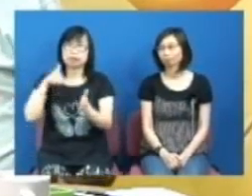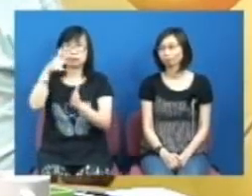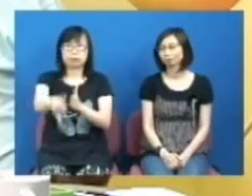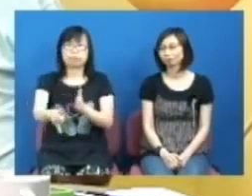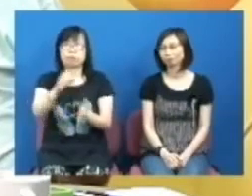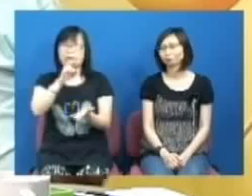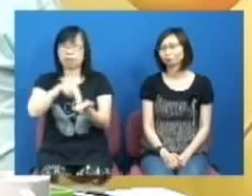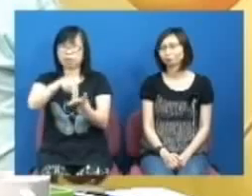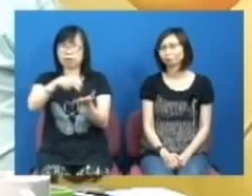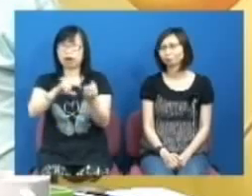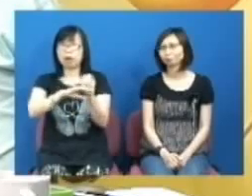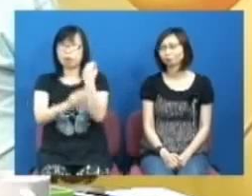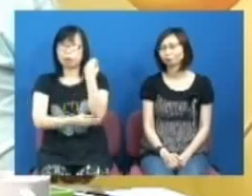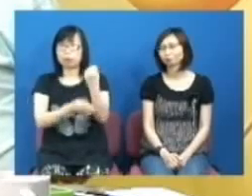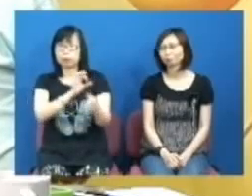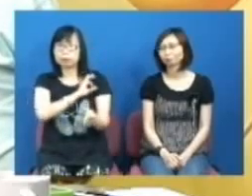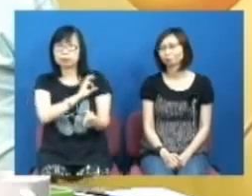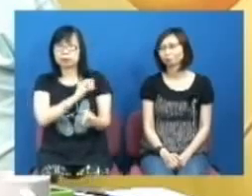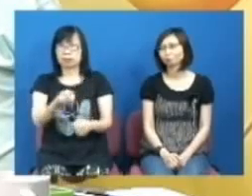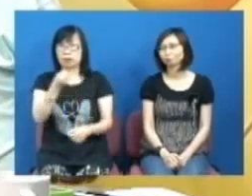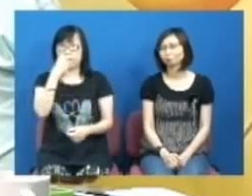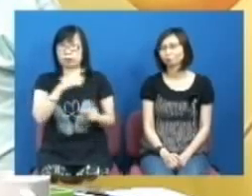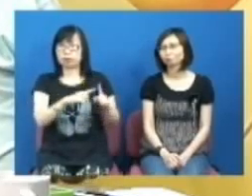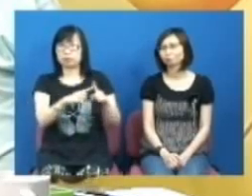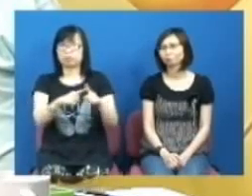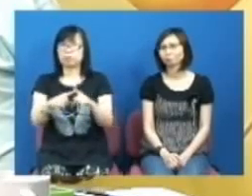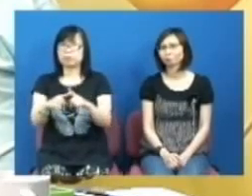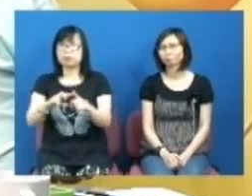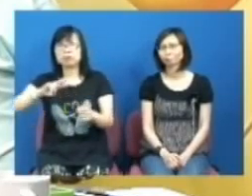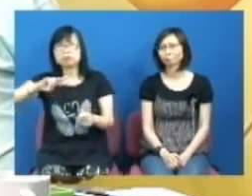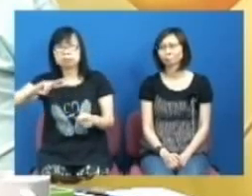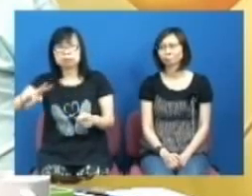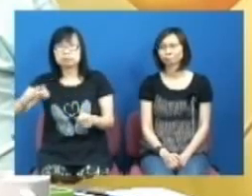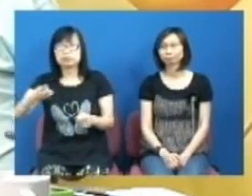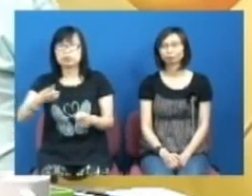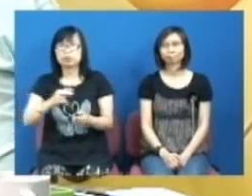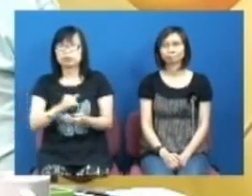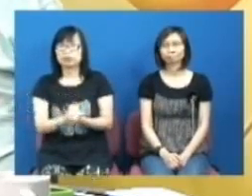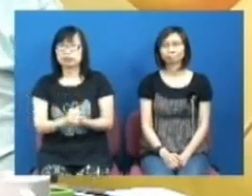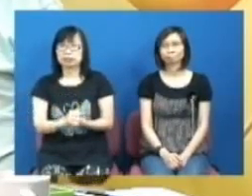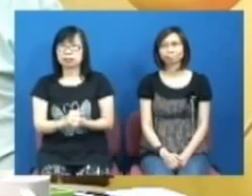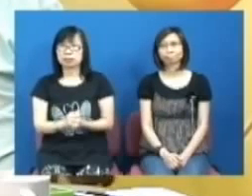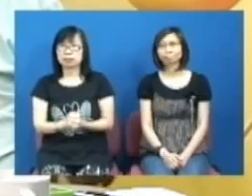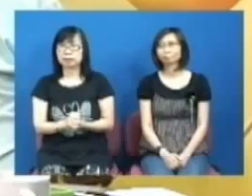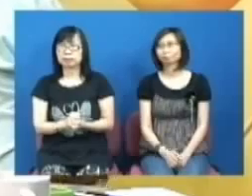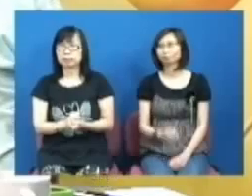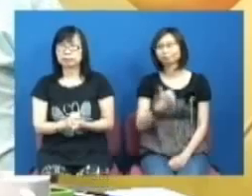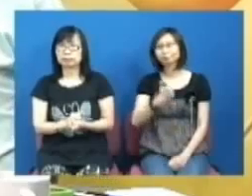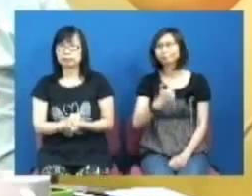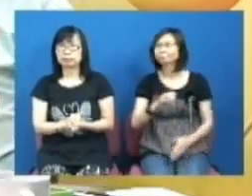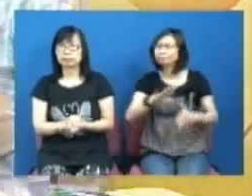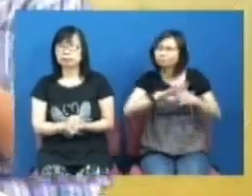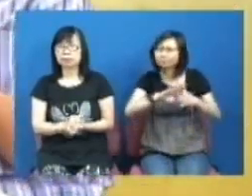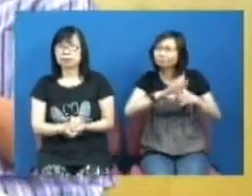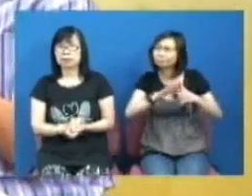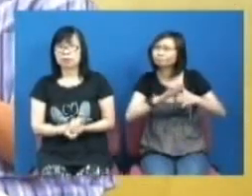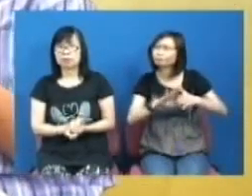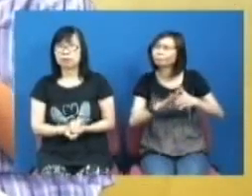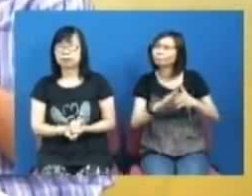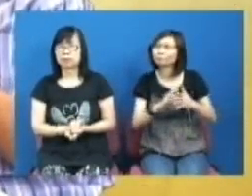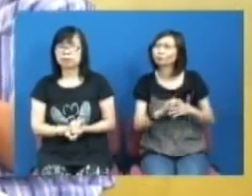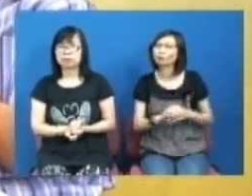港人對呢一個倒行逆施嘅臨時立法會個鄙視嚟噶嘛，所以咪將我哋 拎翻曬咯。